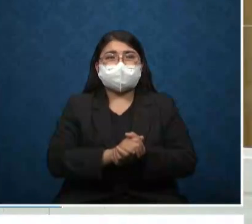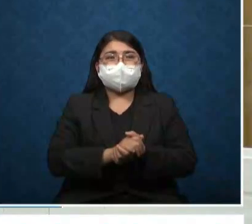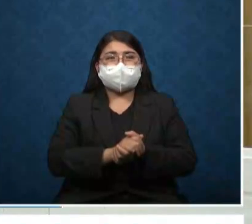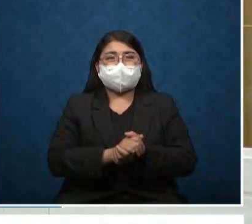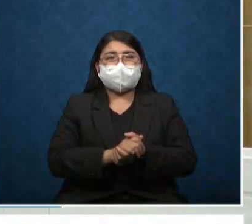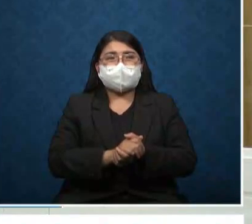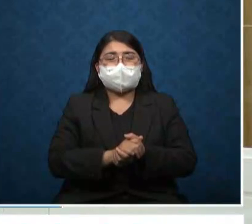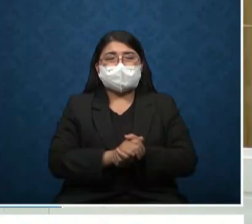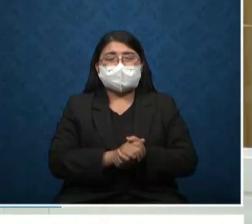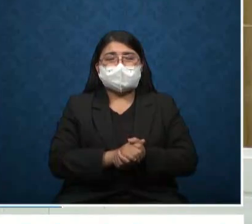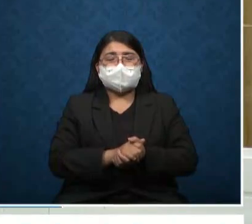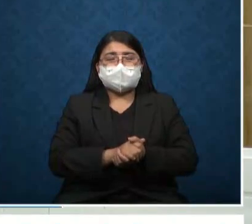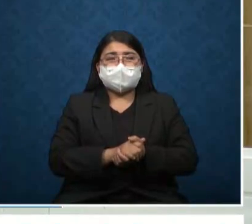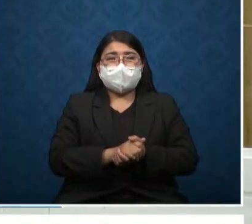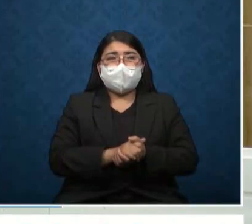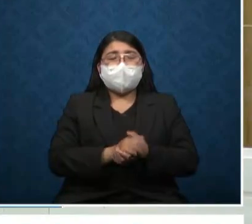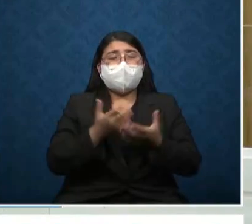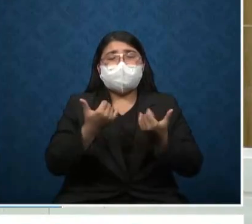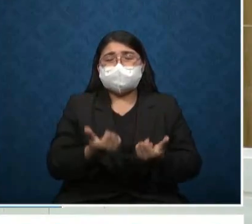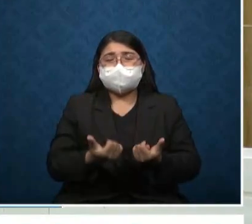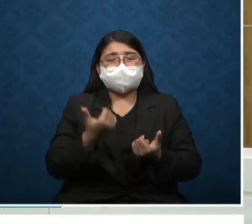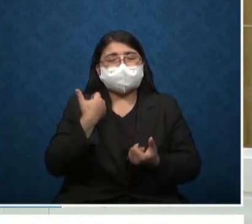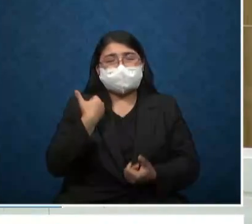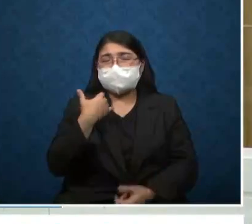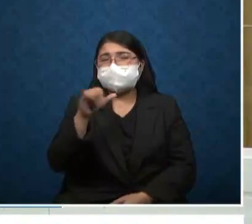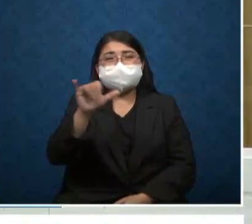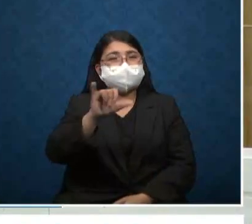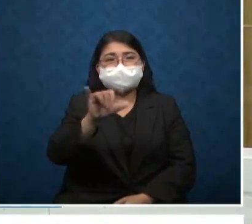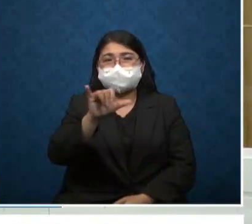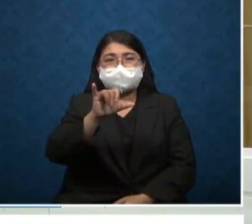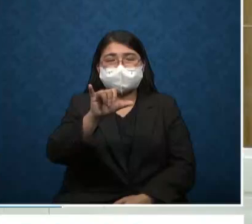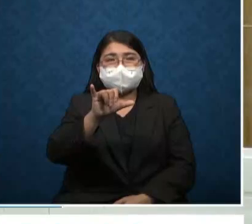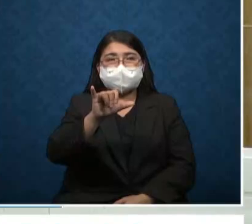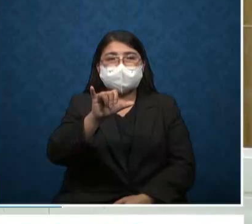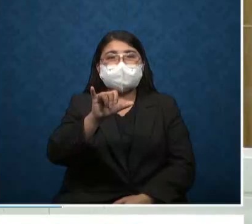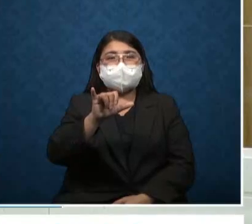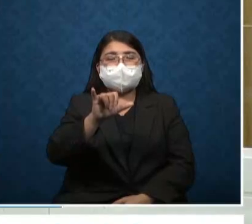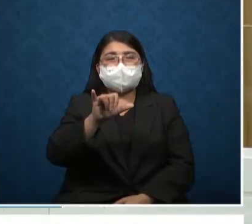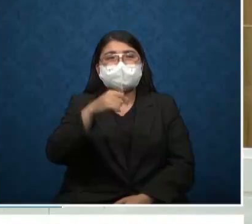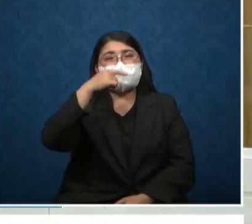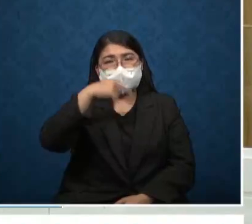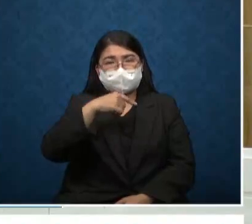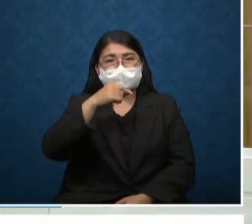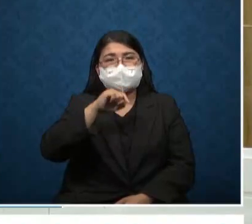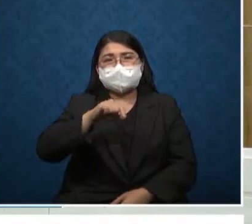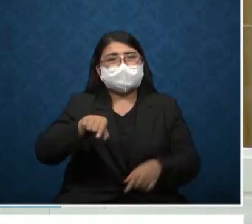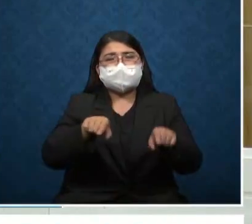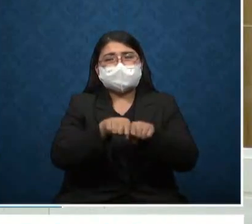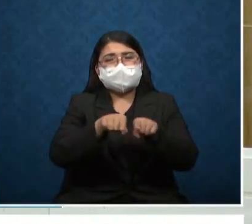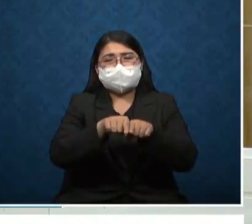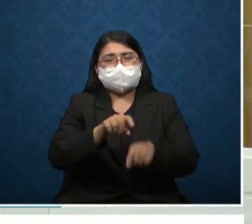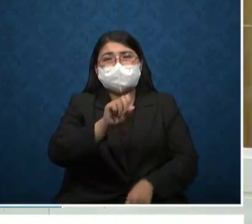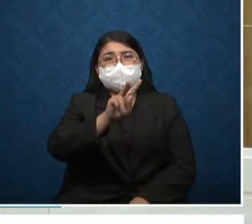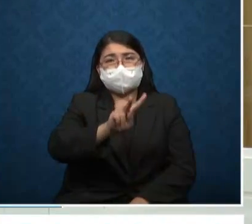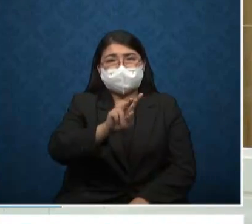ำหรบประเทศไดอยางไรผมเรีท่านวายัไม่มีนะครับประเทศเรายไม่มีครับประเทศเรายงคงใช้แบบเดิมวคใช้วิธีการกอสนอ